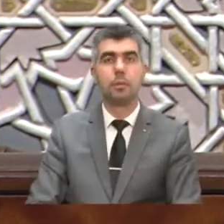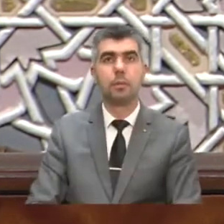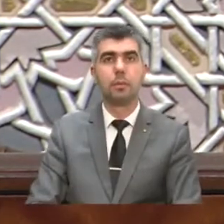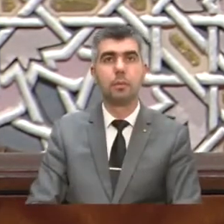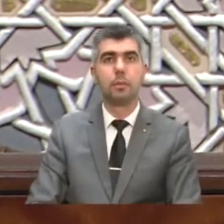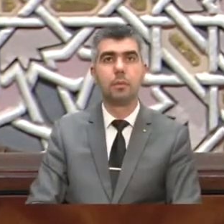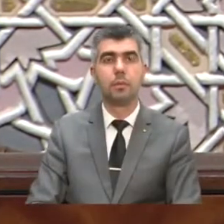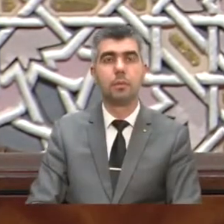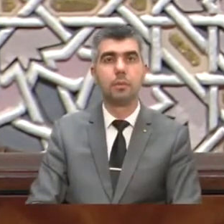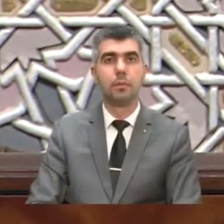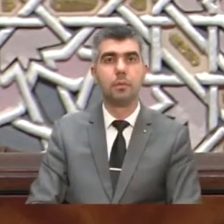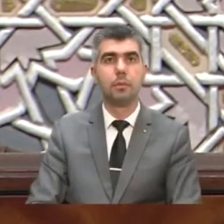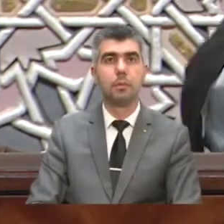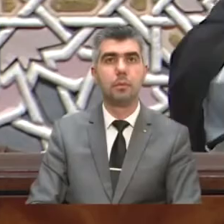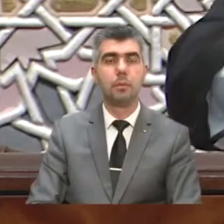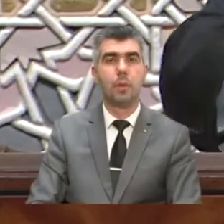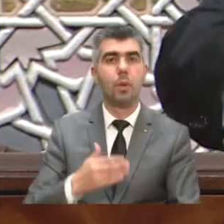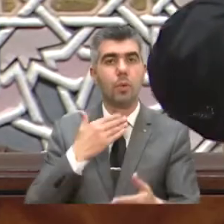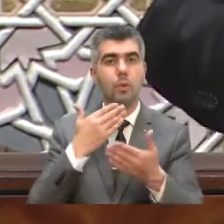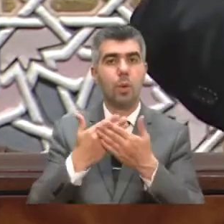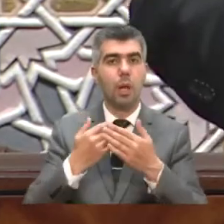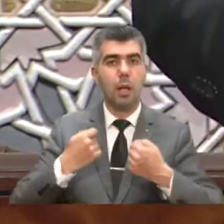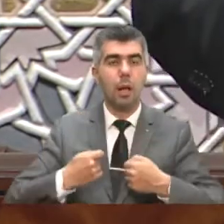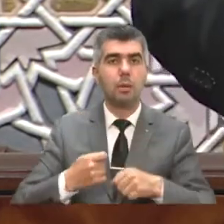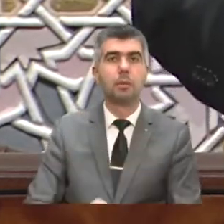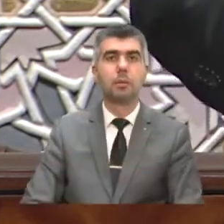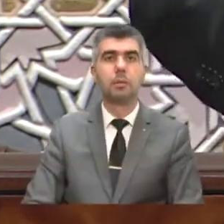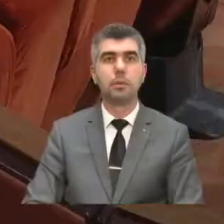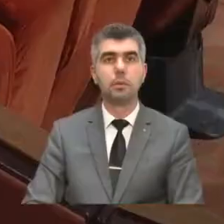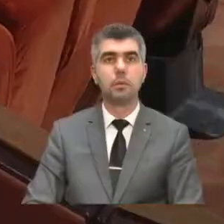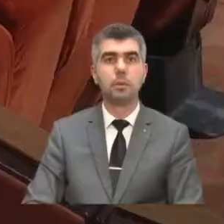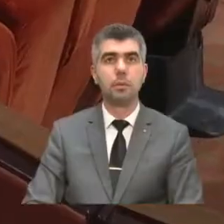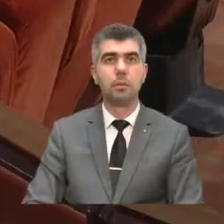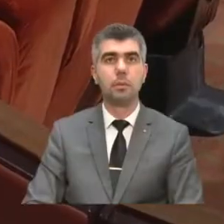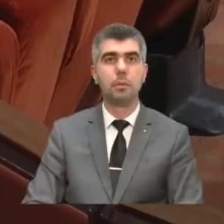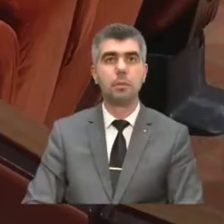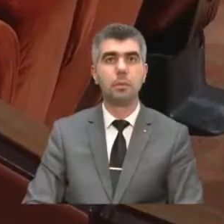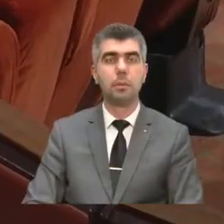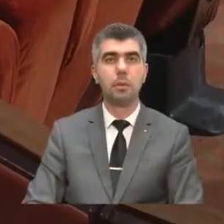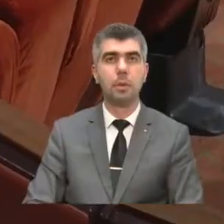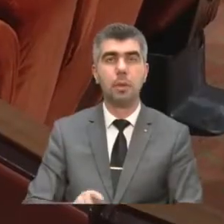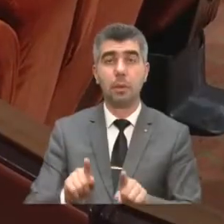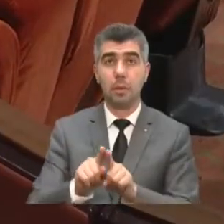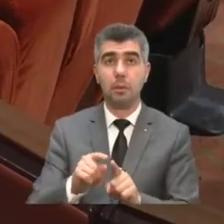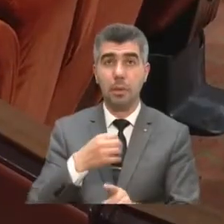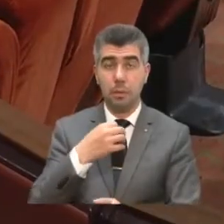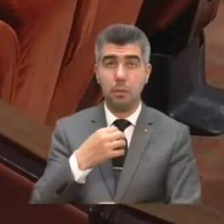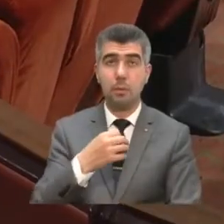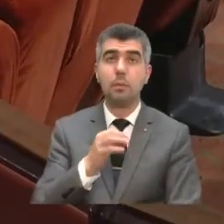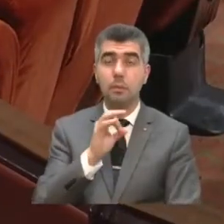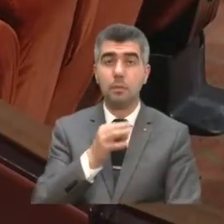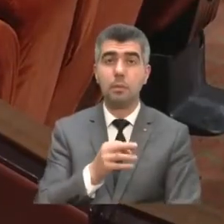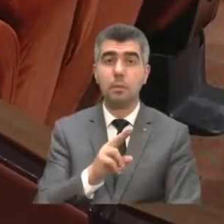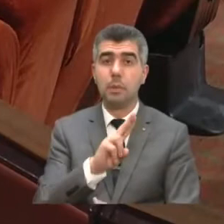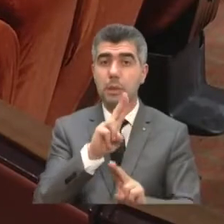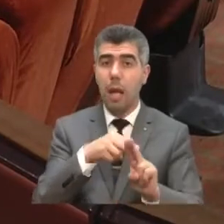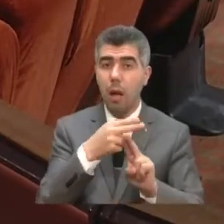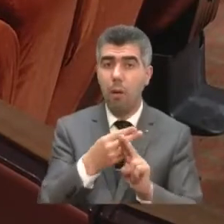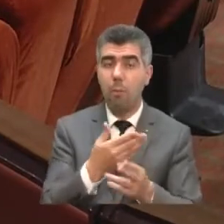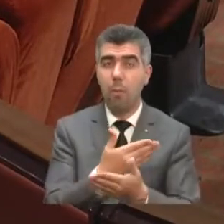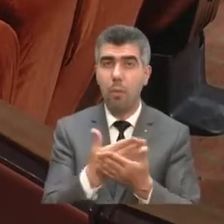التعقيبات. شكرا سيد الرئيس. غير بغيت نقول بان في الاطار ديال داك التجاوب الايجابي اللي